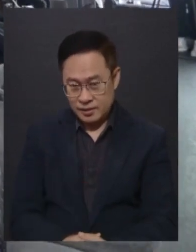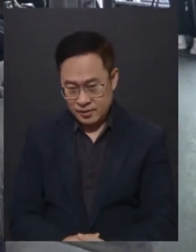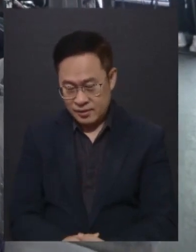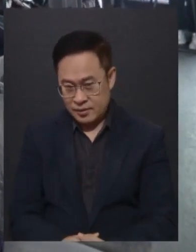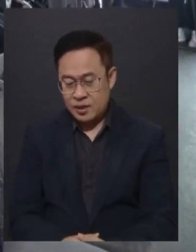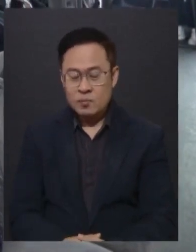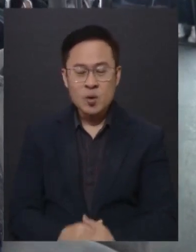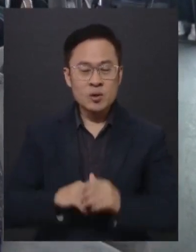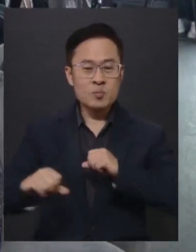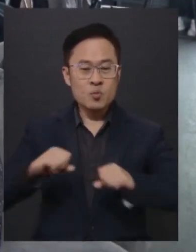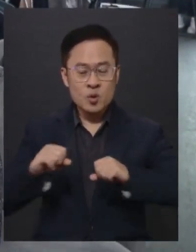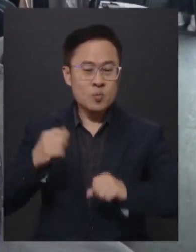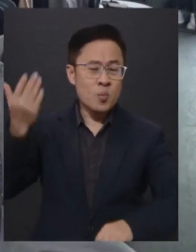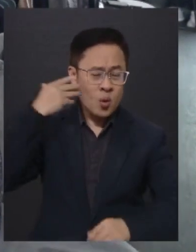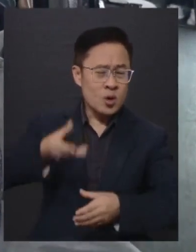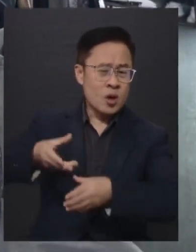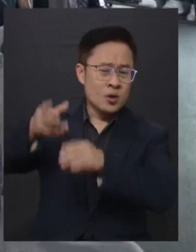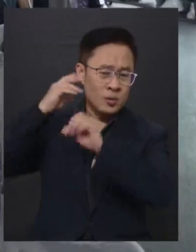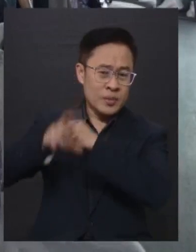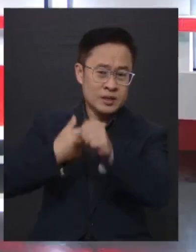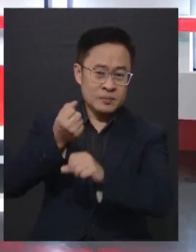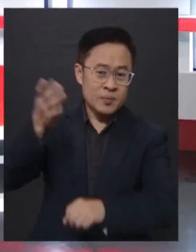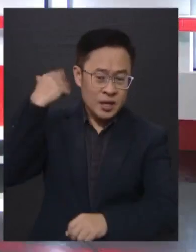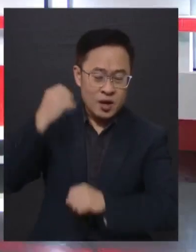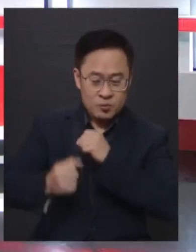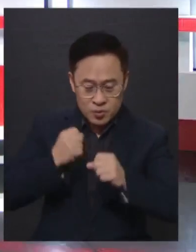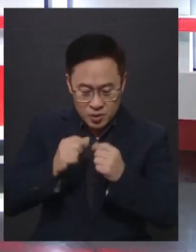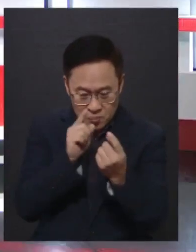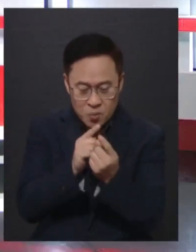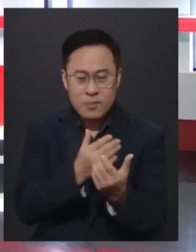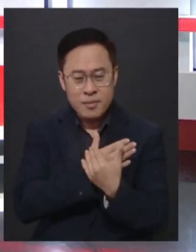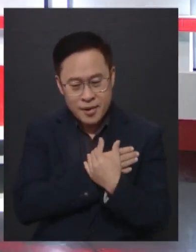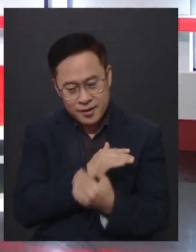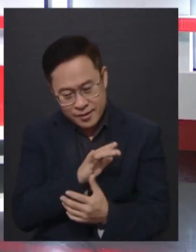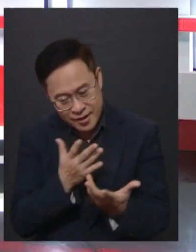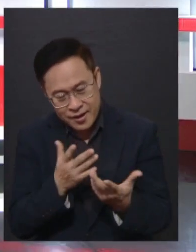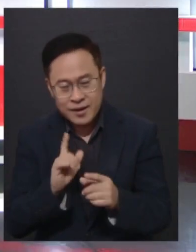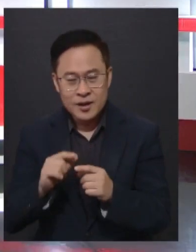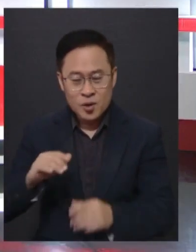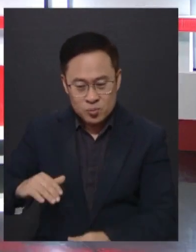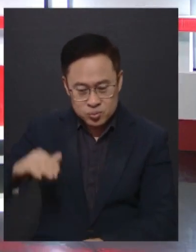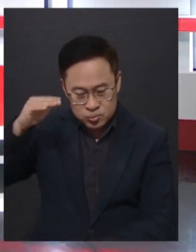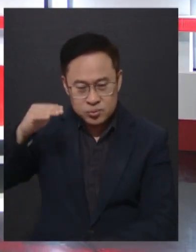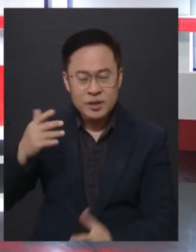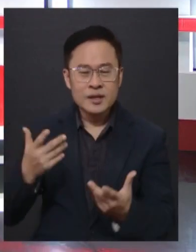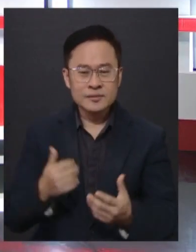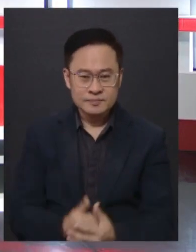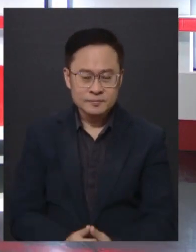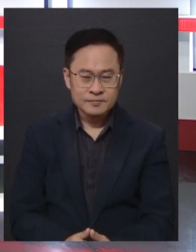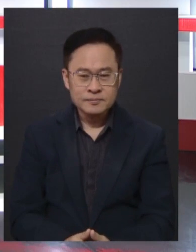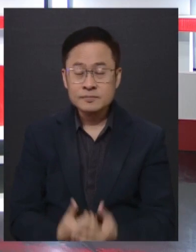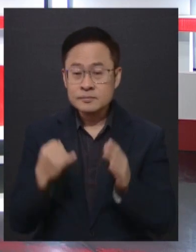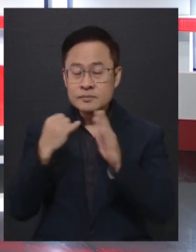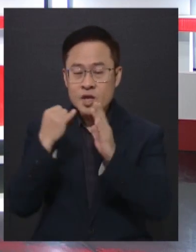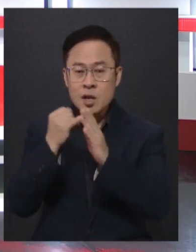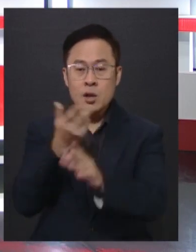ปีไงโออยู่ๆก็โรแมนติกซะด้วยนะคะครับแต่พูดถึงภูเก็ตในช่วงนี้เองถือว่าคึกคักเลยทีเดียวนะคะ